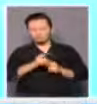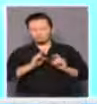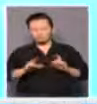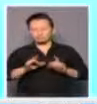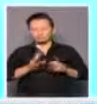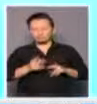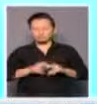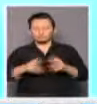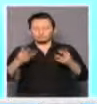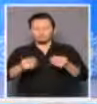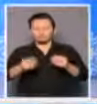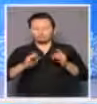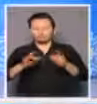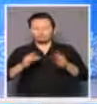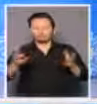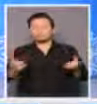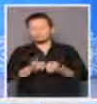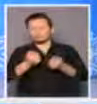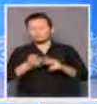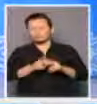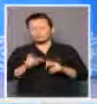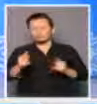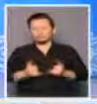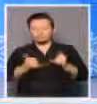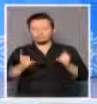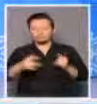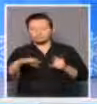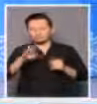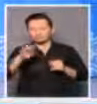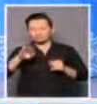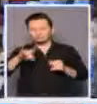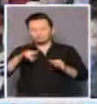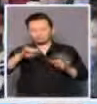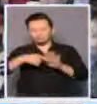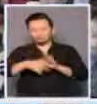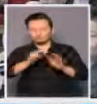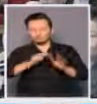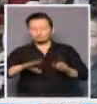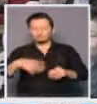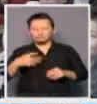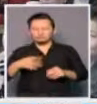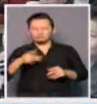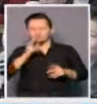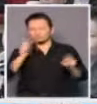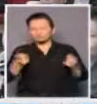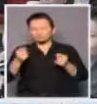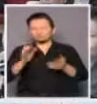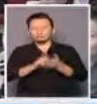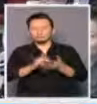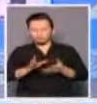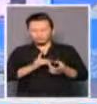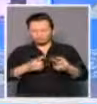был оказан почет и уважение тем, кто осваивал нефть Каспийской низменности. Разводил скот на нарынских